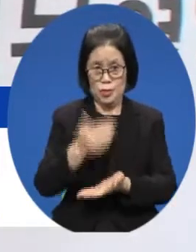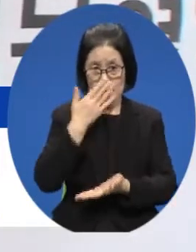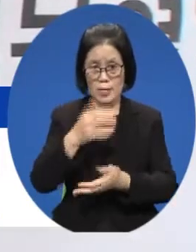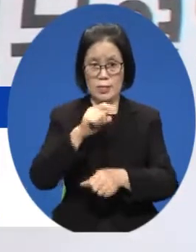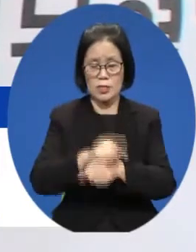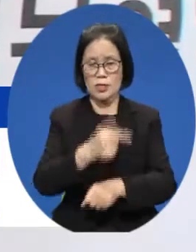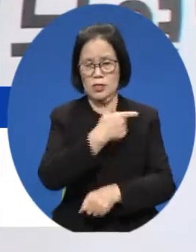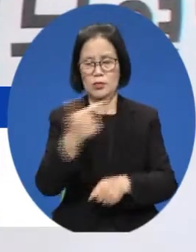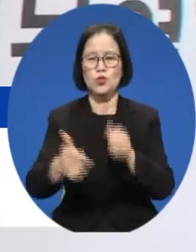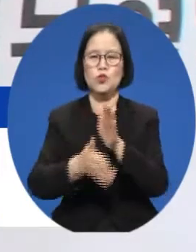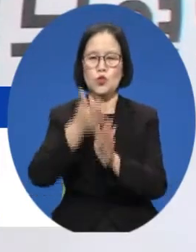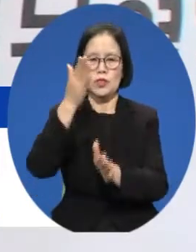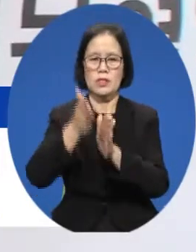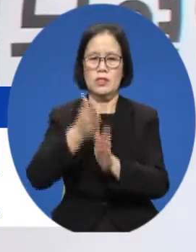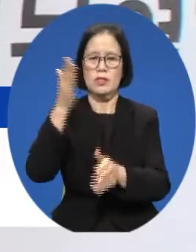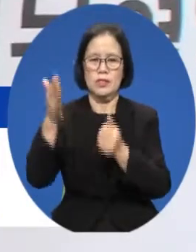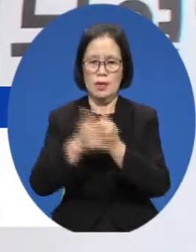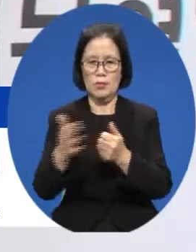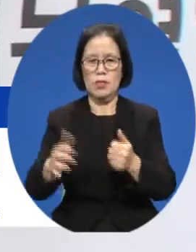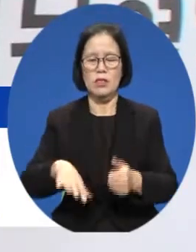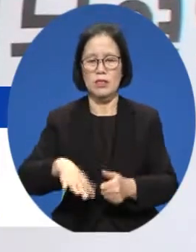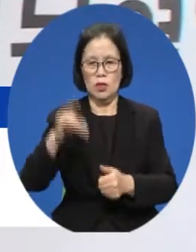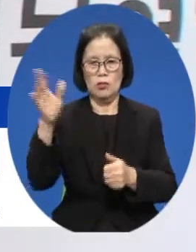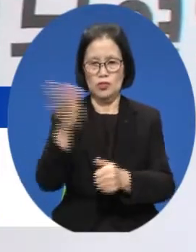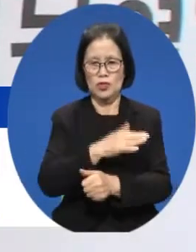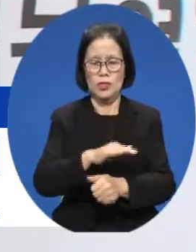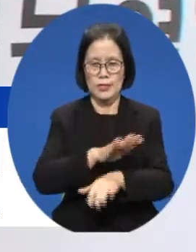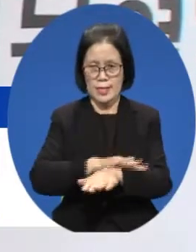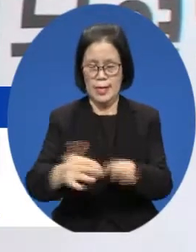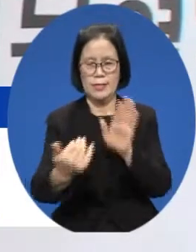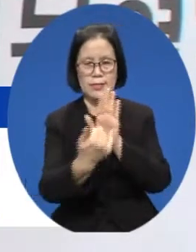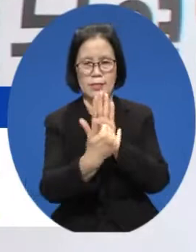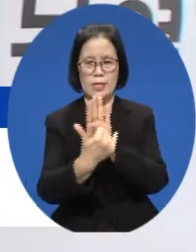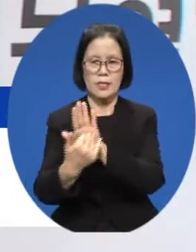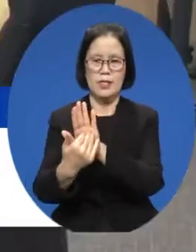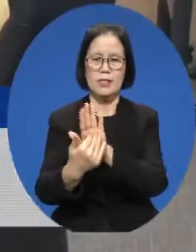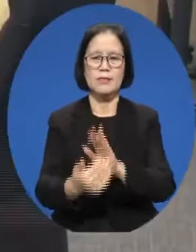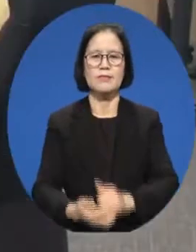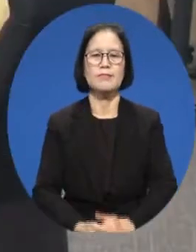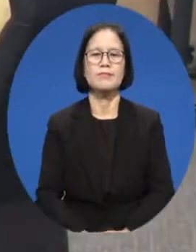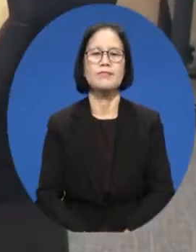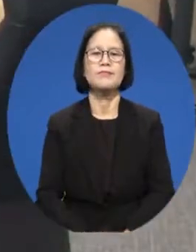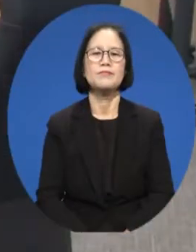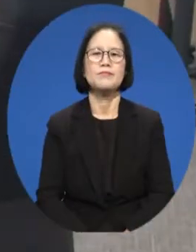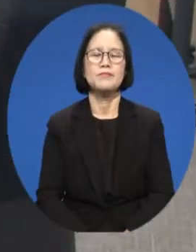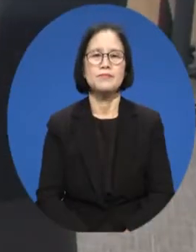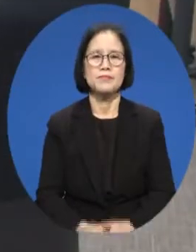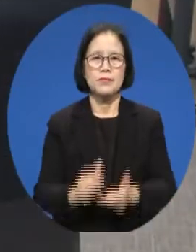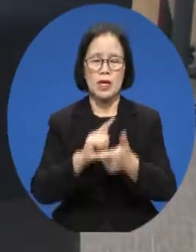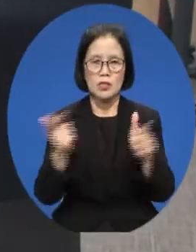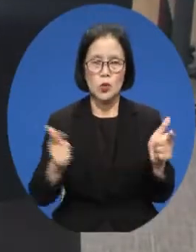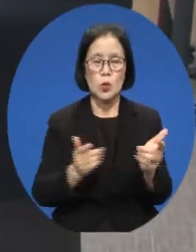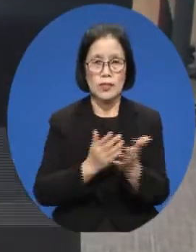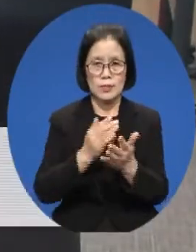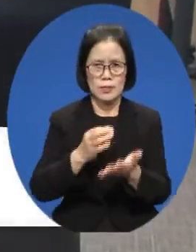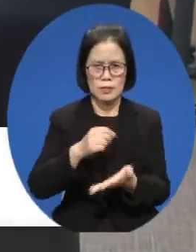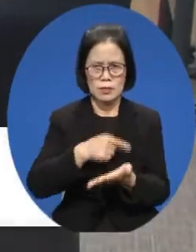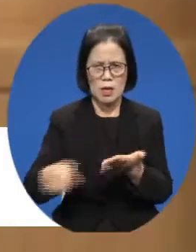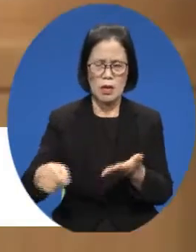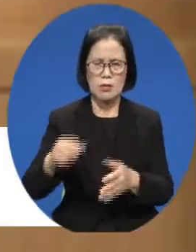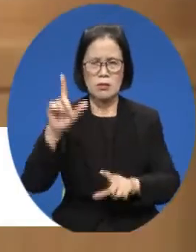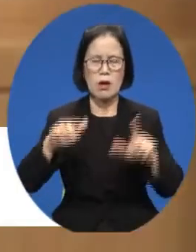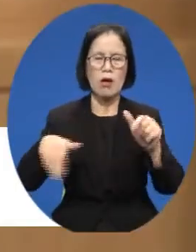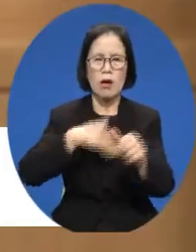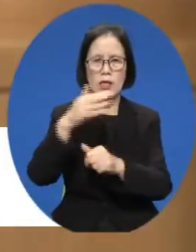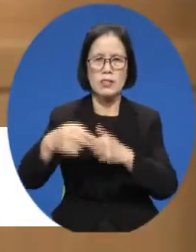가장 큰 도시이기 때문에 초기부터 이를 잘 차단하고 각종 재난 상황 있어 인천의